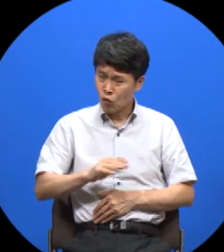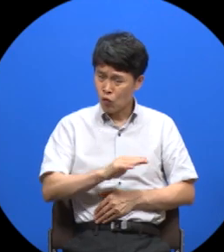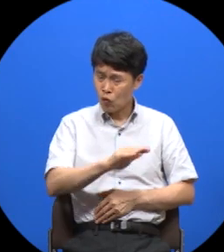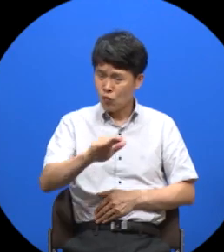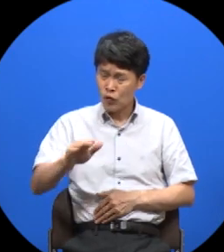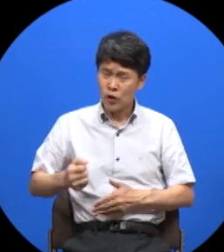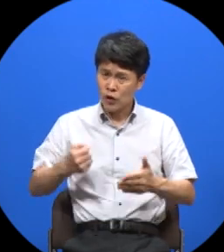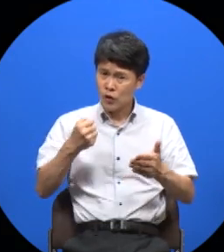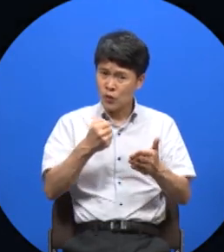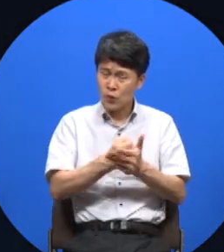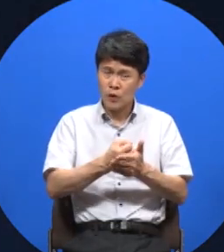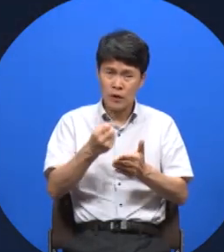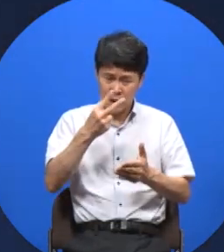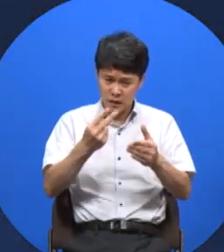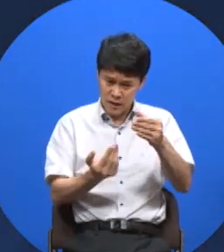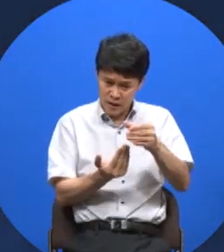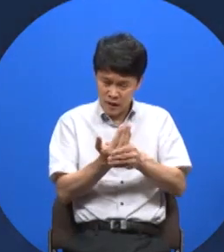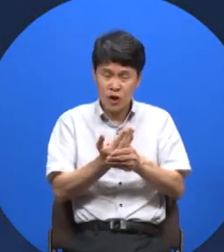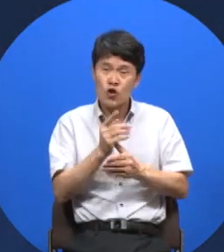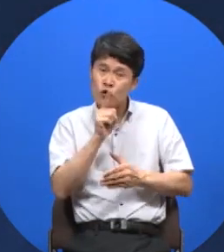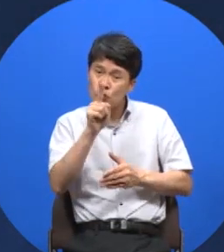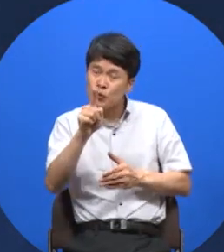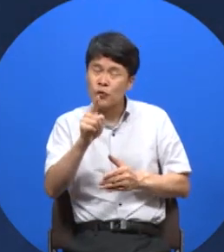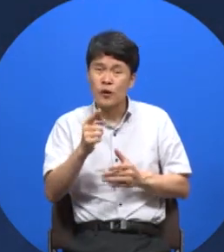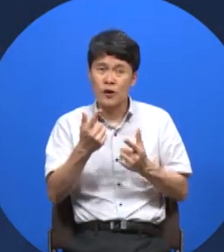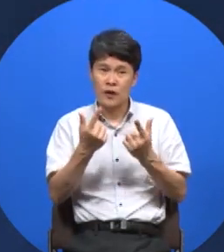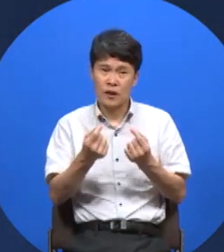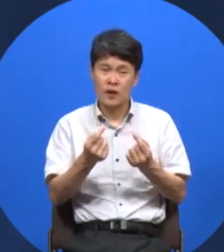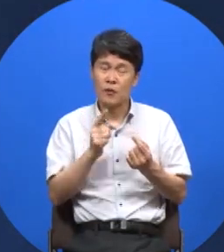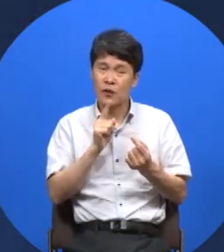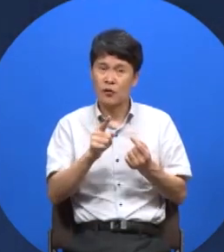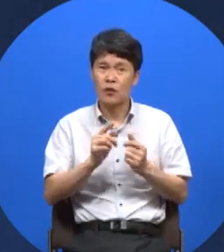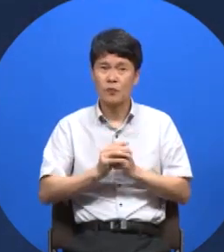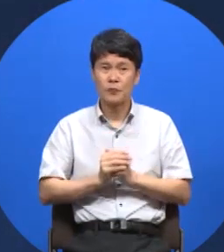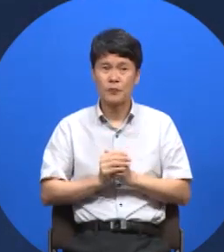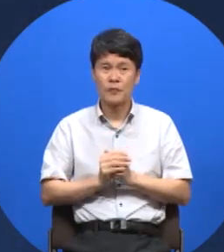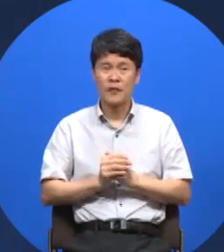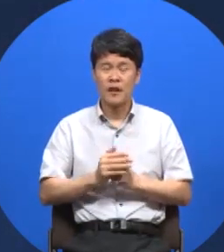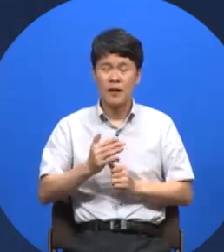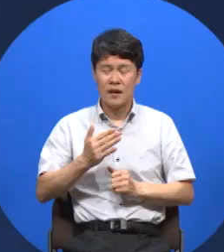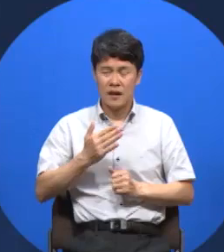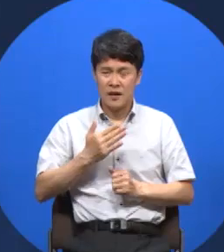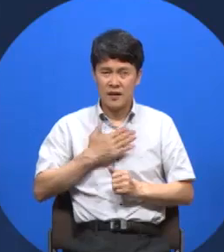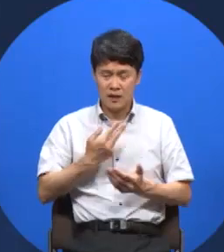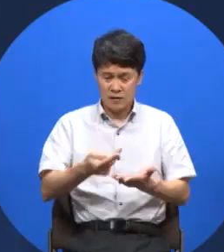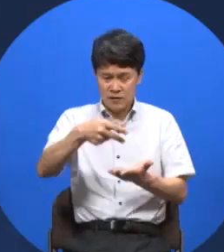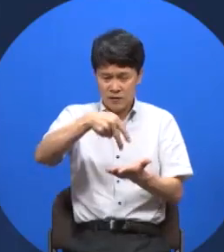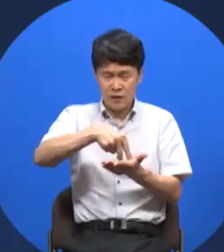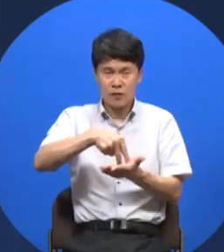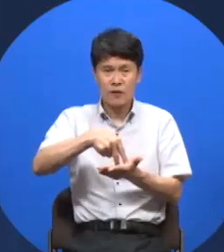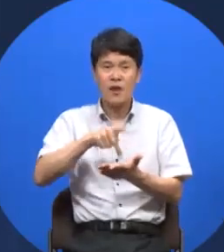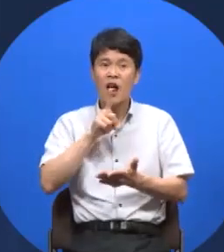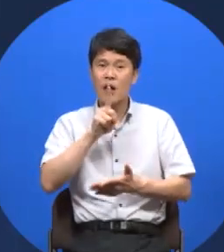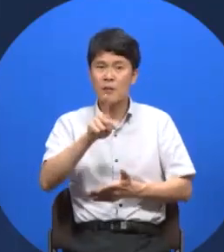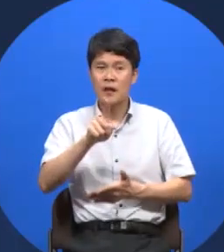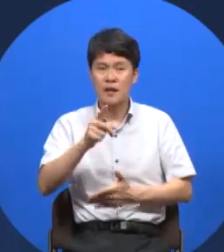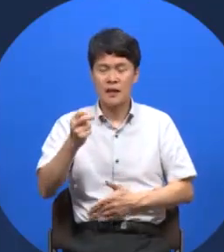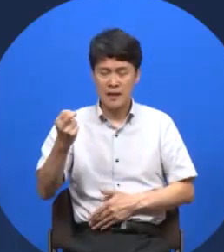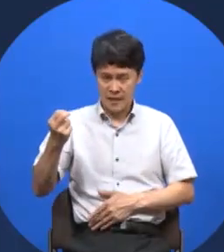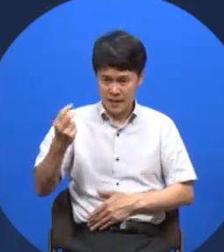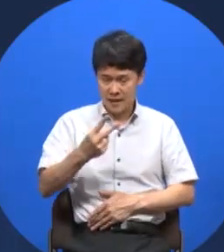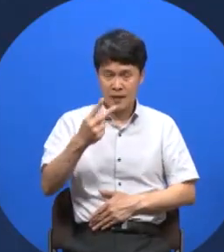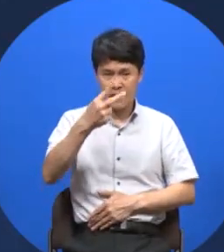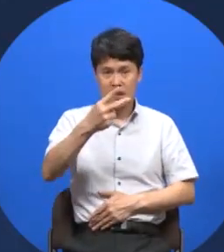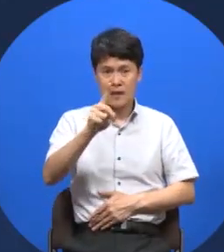주문과 같다는 말입니다. 매우 사소한 한마디 단어, 나를 일으키는 단 한마디, 이것이